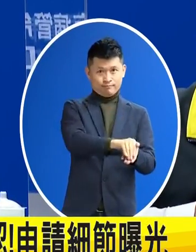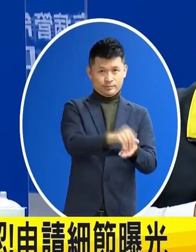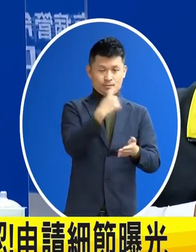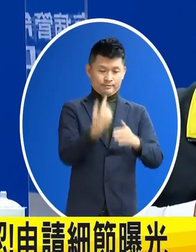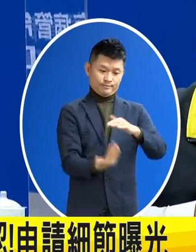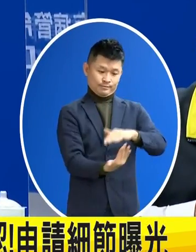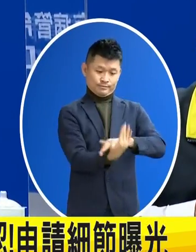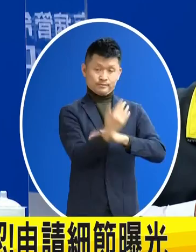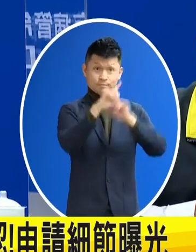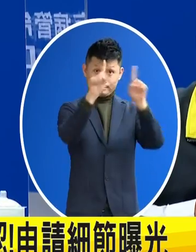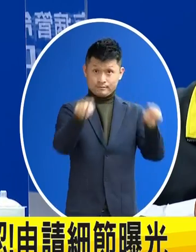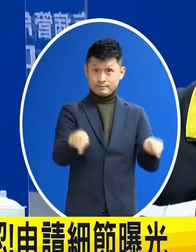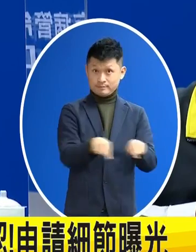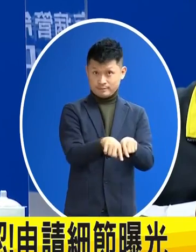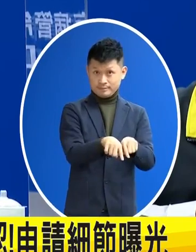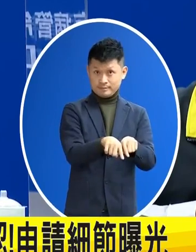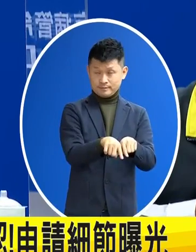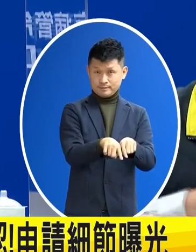印了一张，